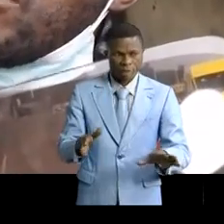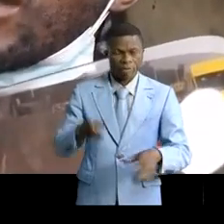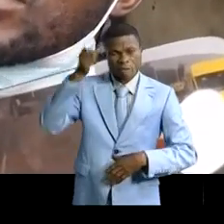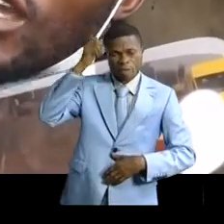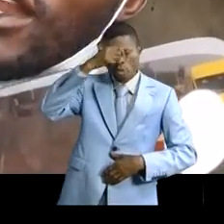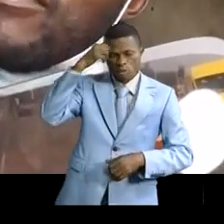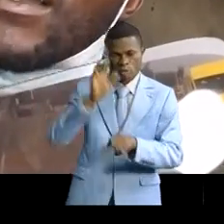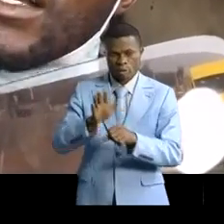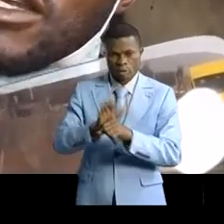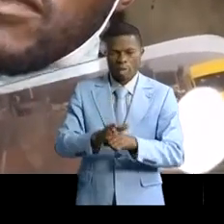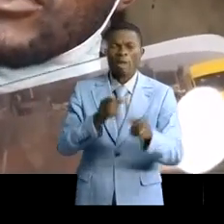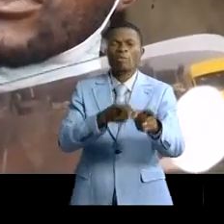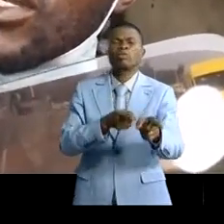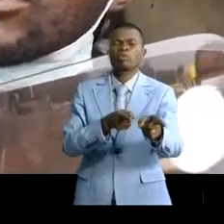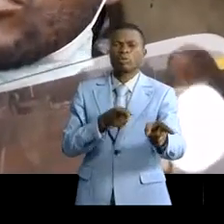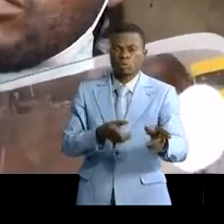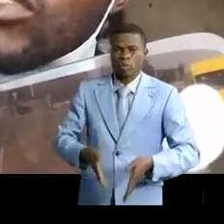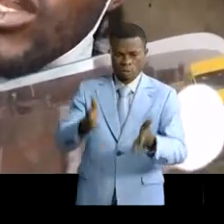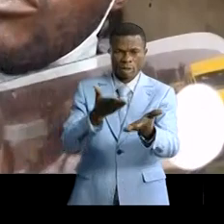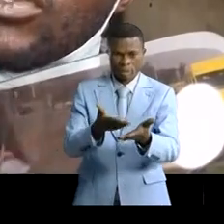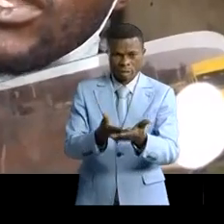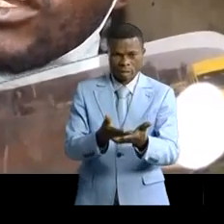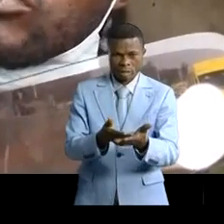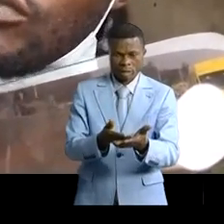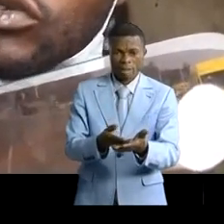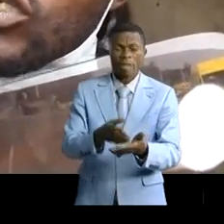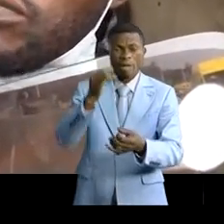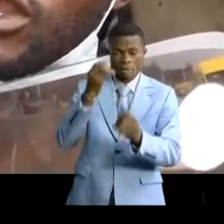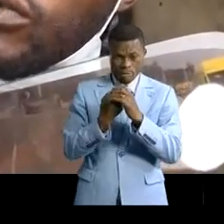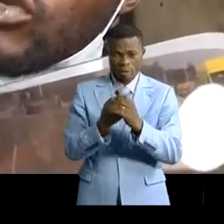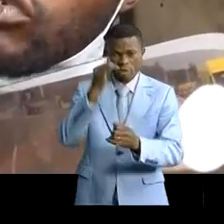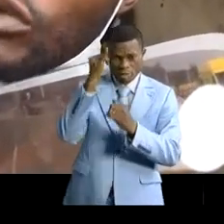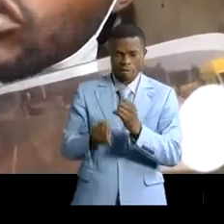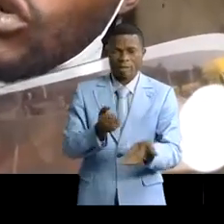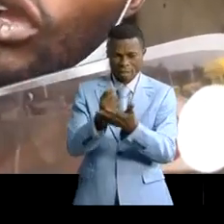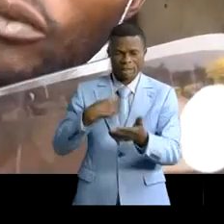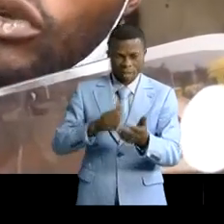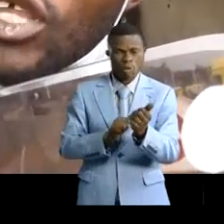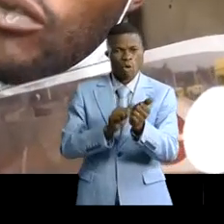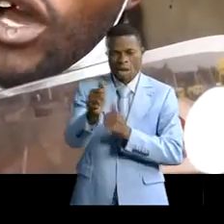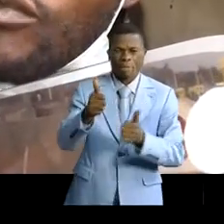Nous avons souffert avec les embouteillages sur cette route. La fin de travaux nous aidera à mieux circuler.